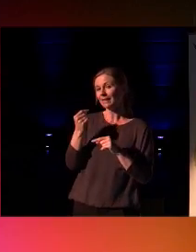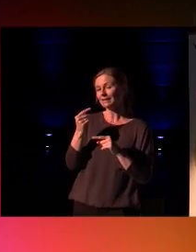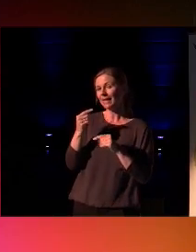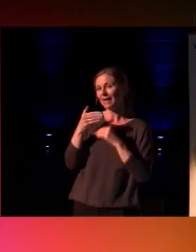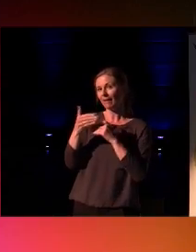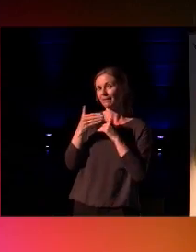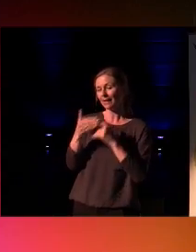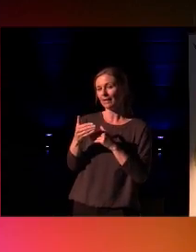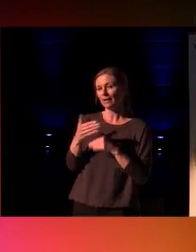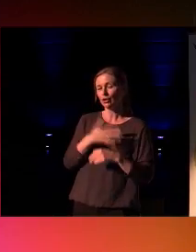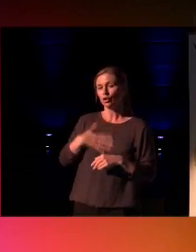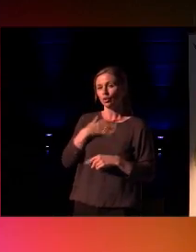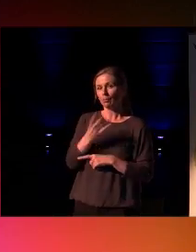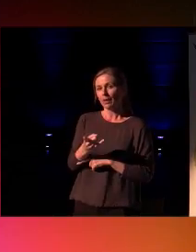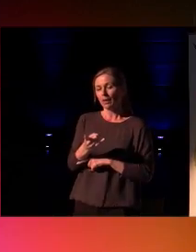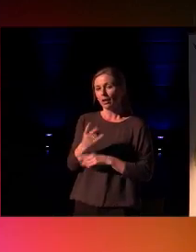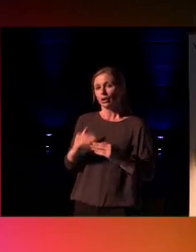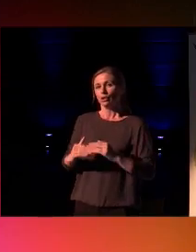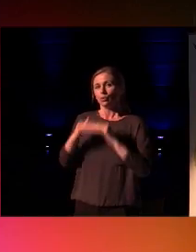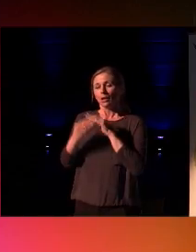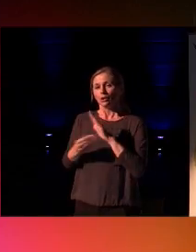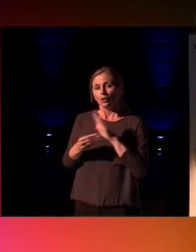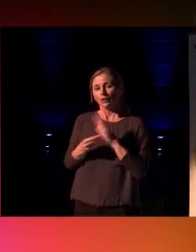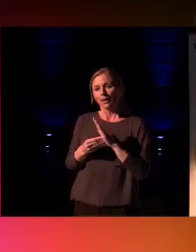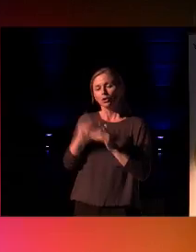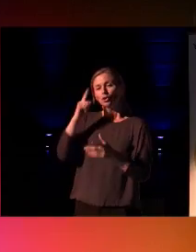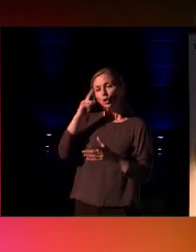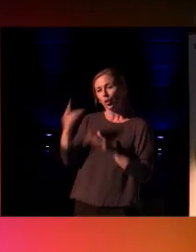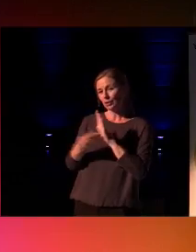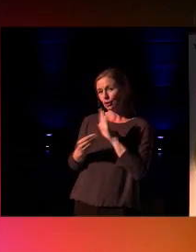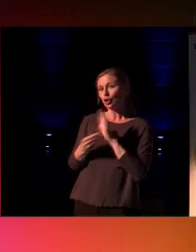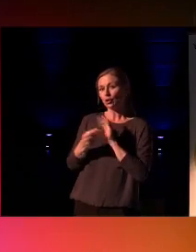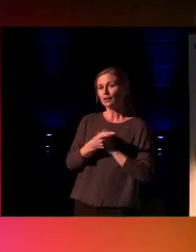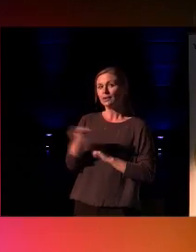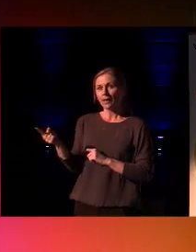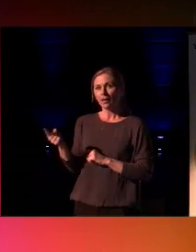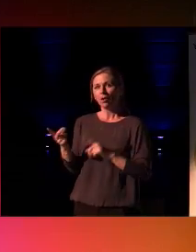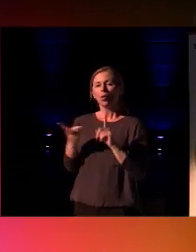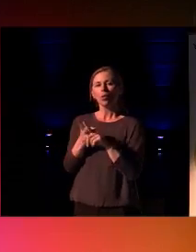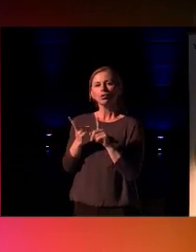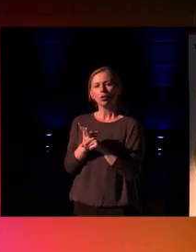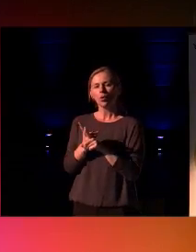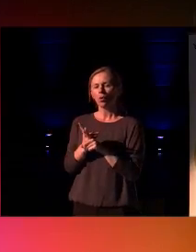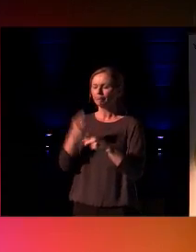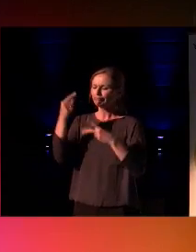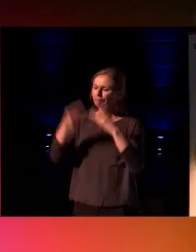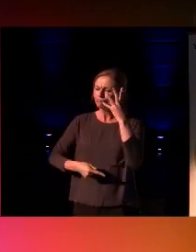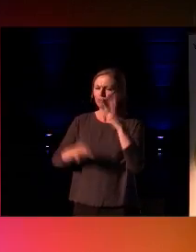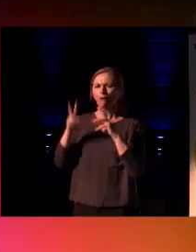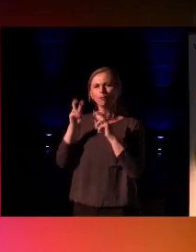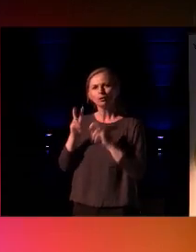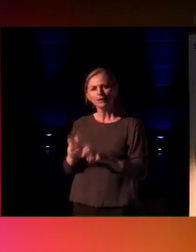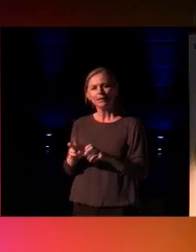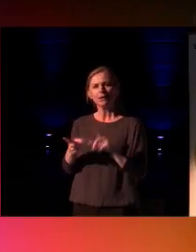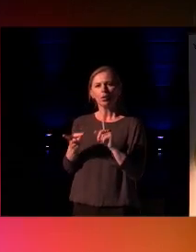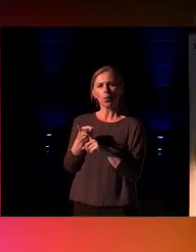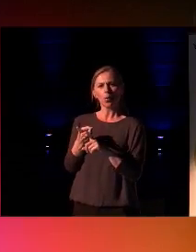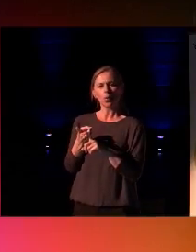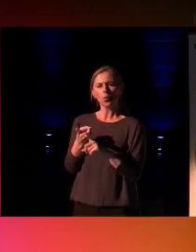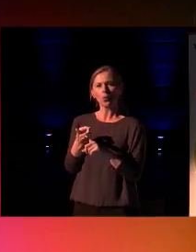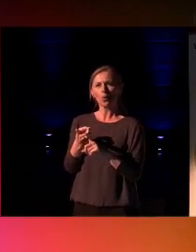aldersrelaterte sykdommer, sosial støtte, psykologisk støtte, og så det massevis av forskning og